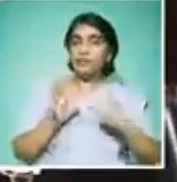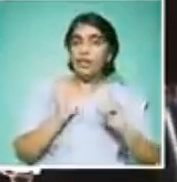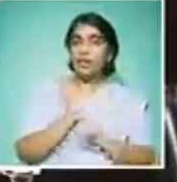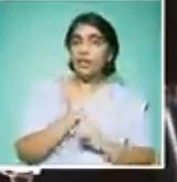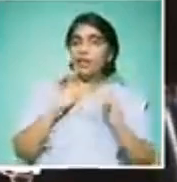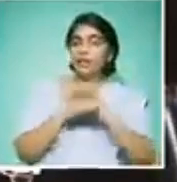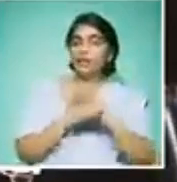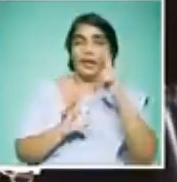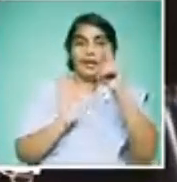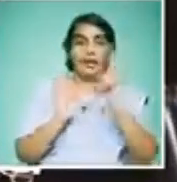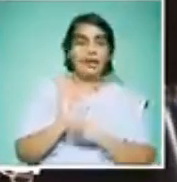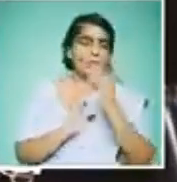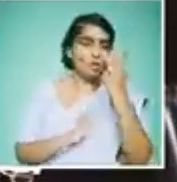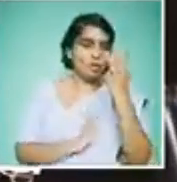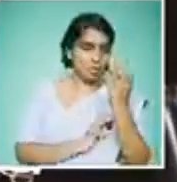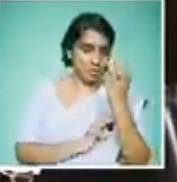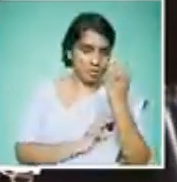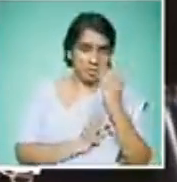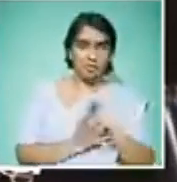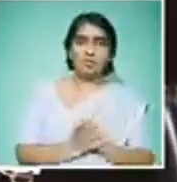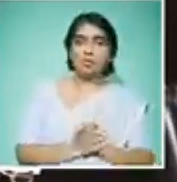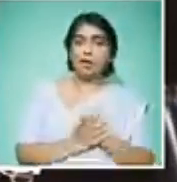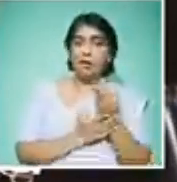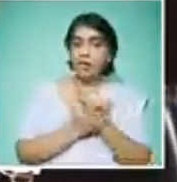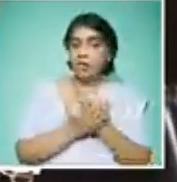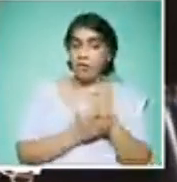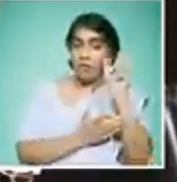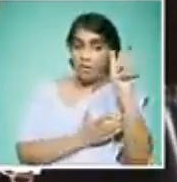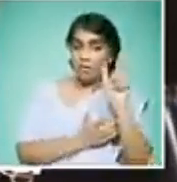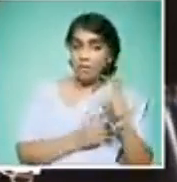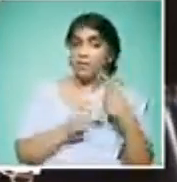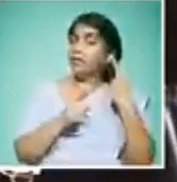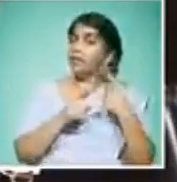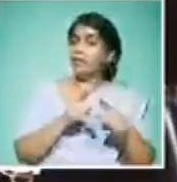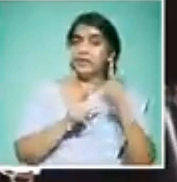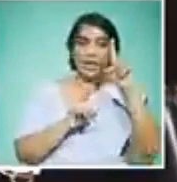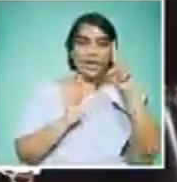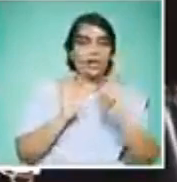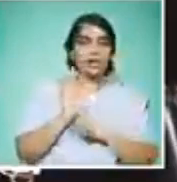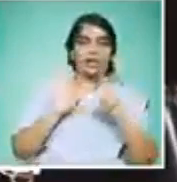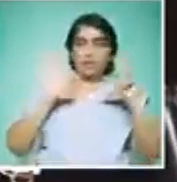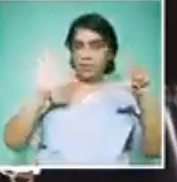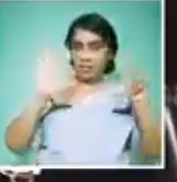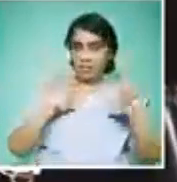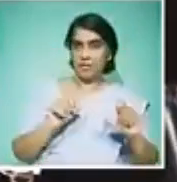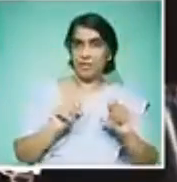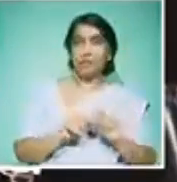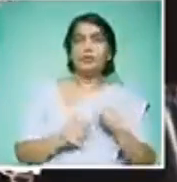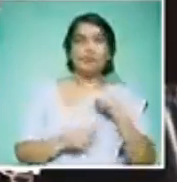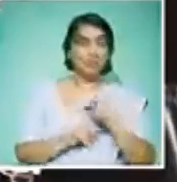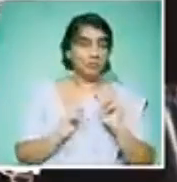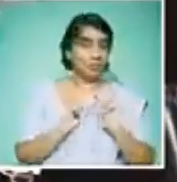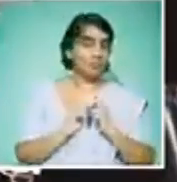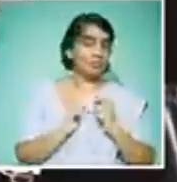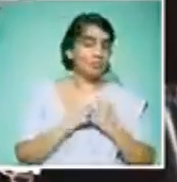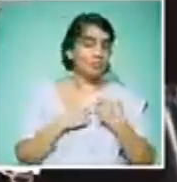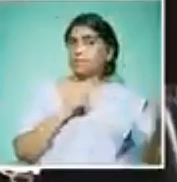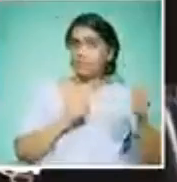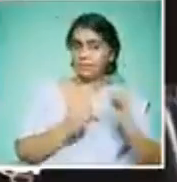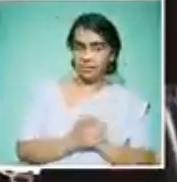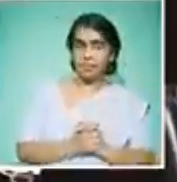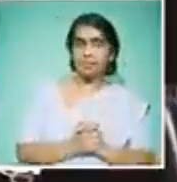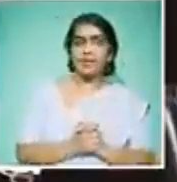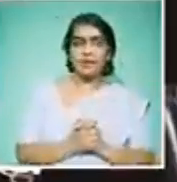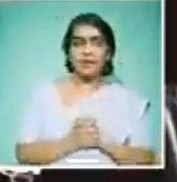ආවේ 103,000යි. කලා විෂය ධාරාවන් විතරක් 107,000. මෙන්න අරුමුදේ වෙන අපි නොහිතපු පැත්තට